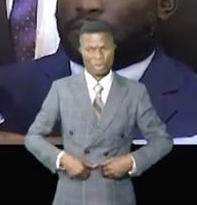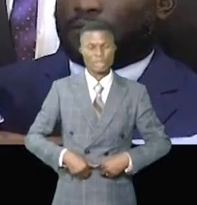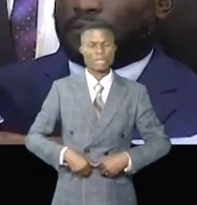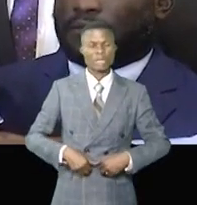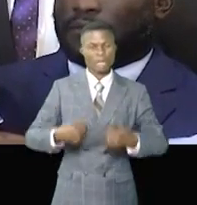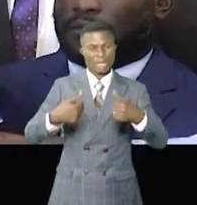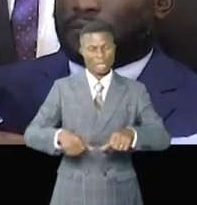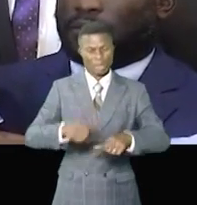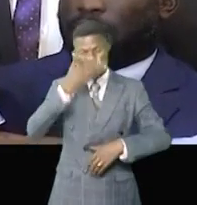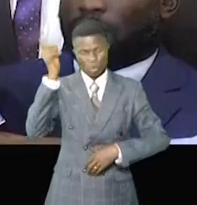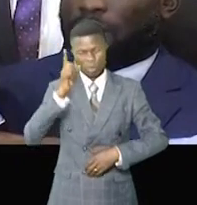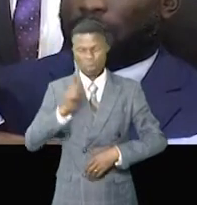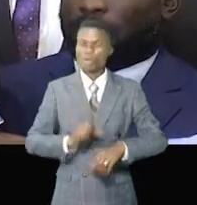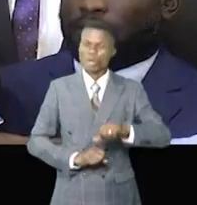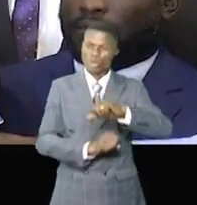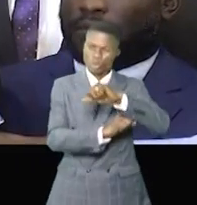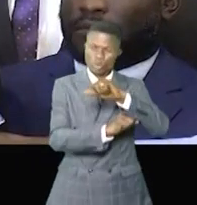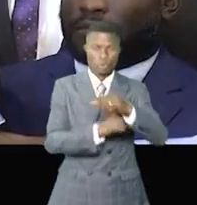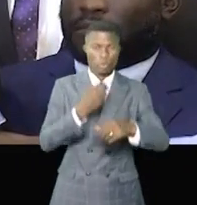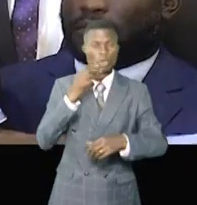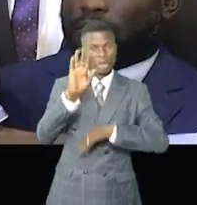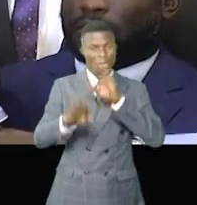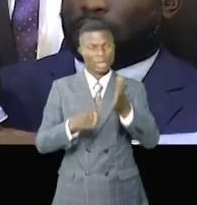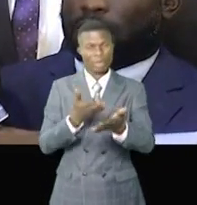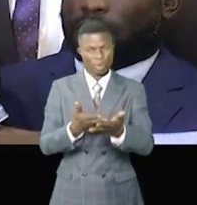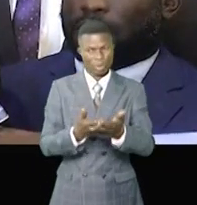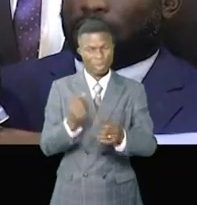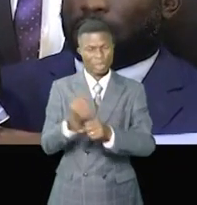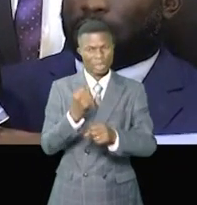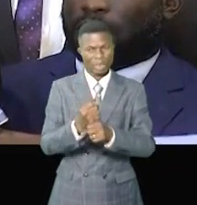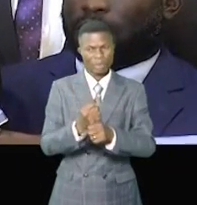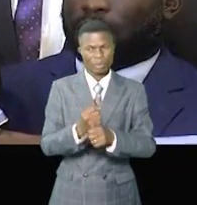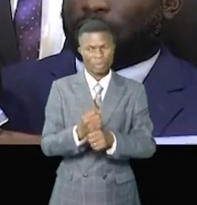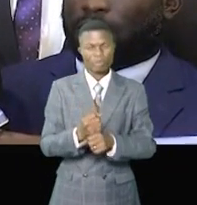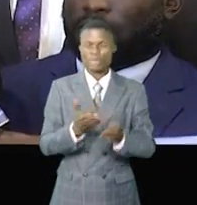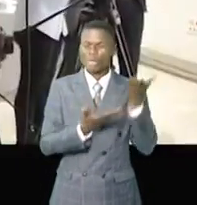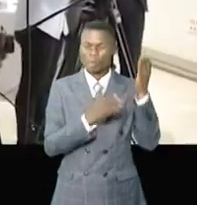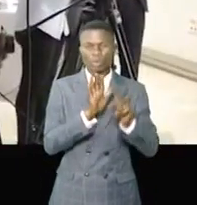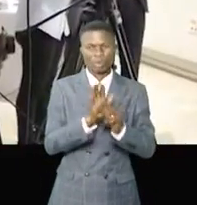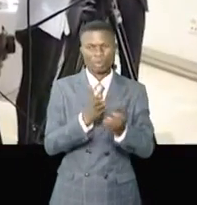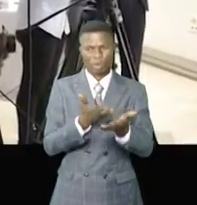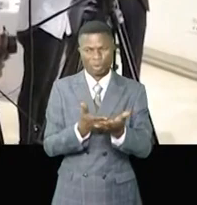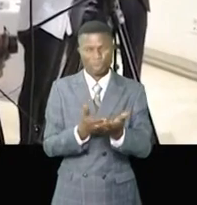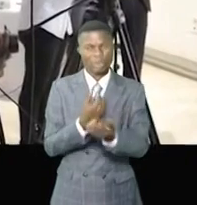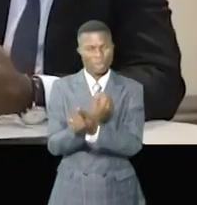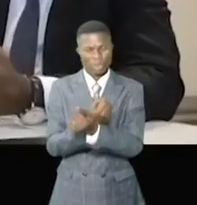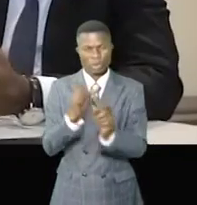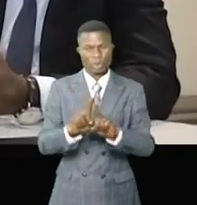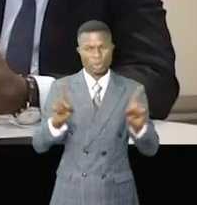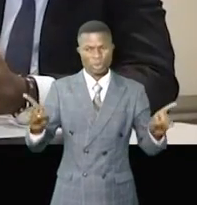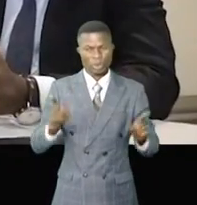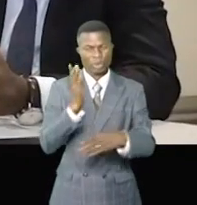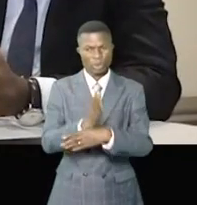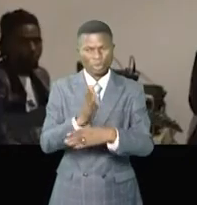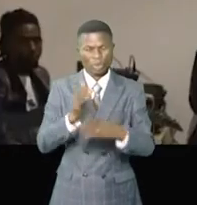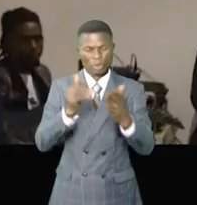rester derrière cette démarche ô combien significative. Dans le respect strict des